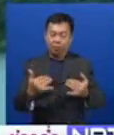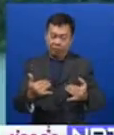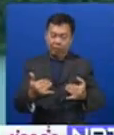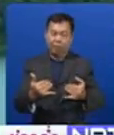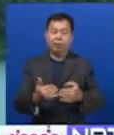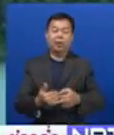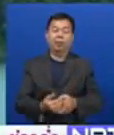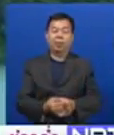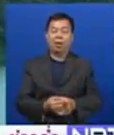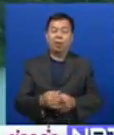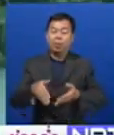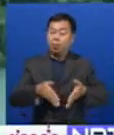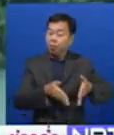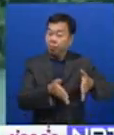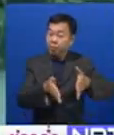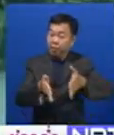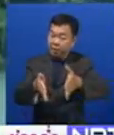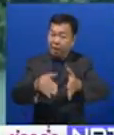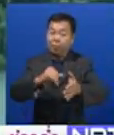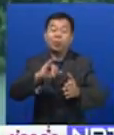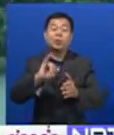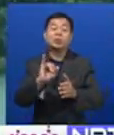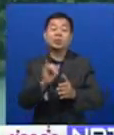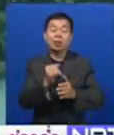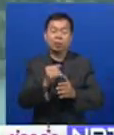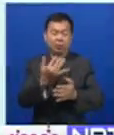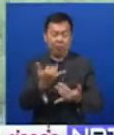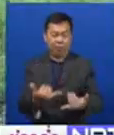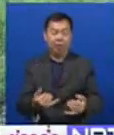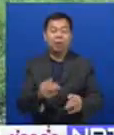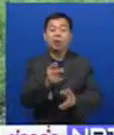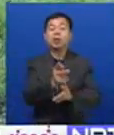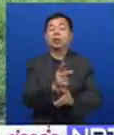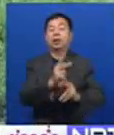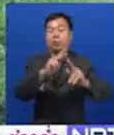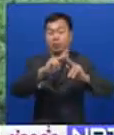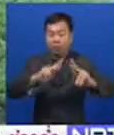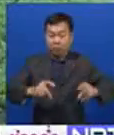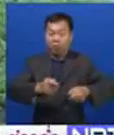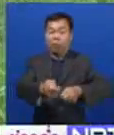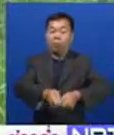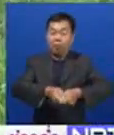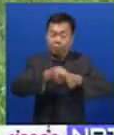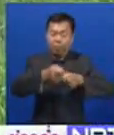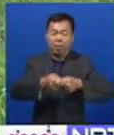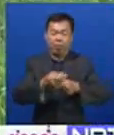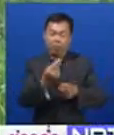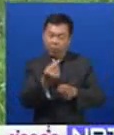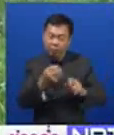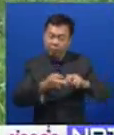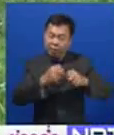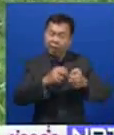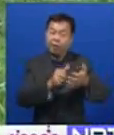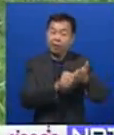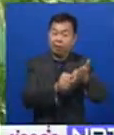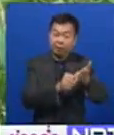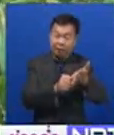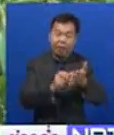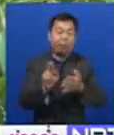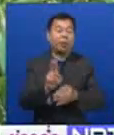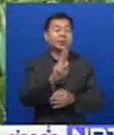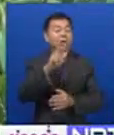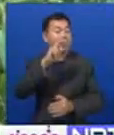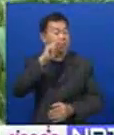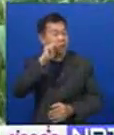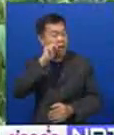อีกหนึ่งแนวทางที่กระทรวงเกษตรและสหกรณ์เร่งดำเนินการเพื่อให้อุปสงค์และอุปทานการใช้น้ำในภาคการเกษตรมี